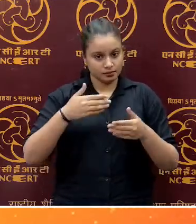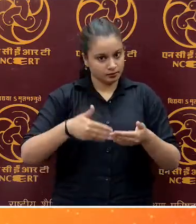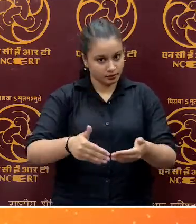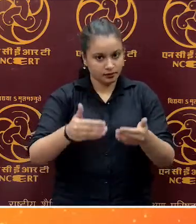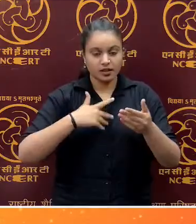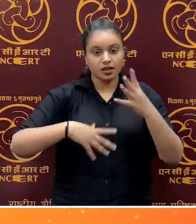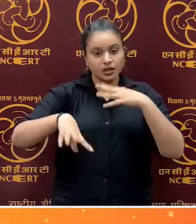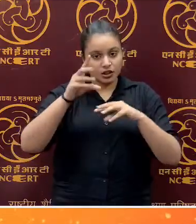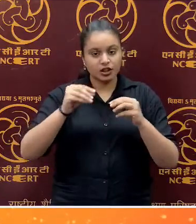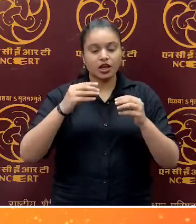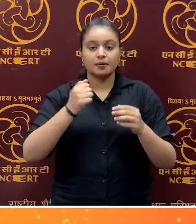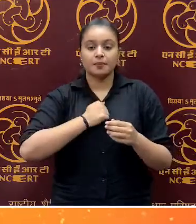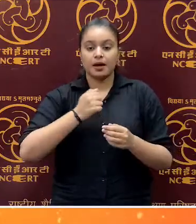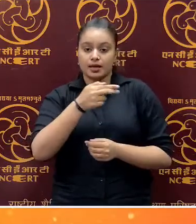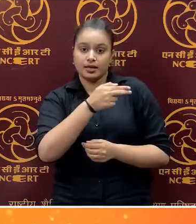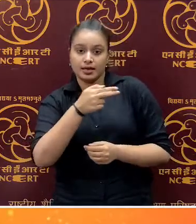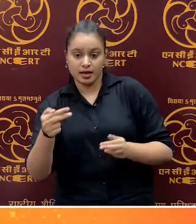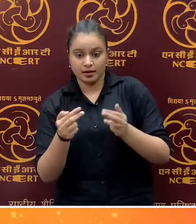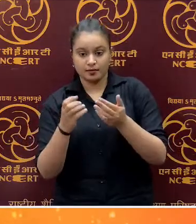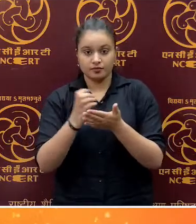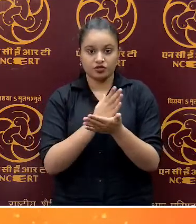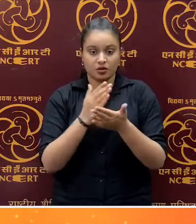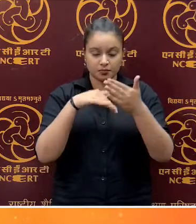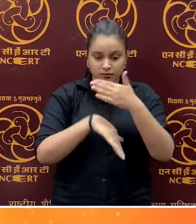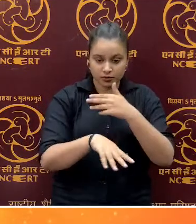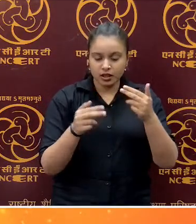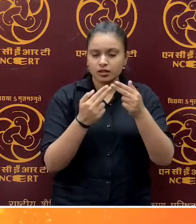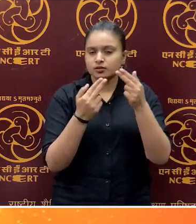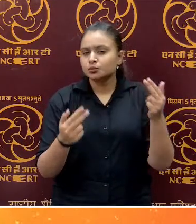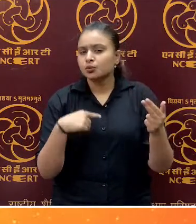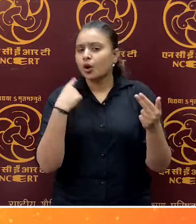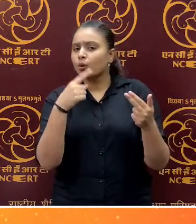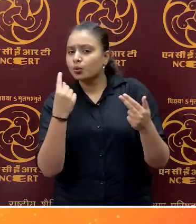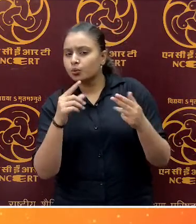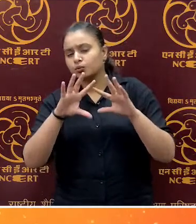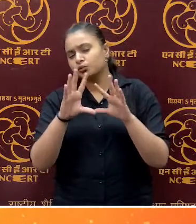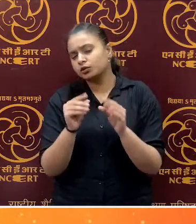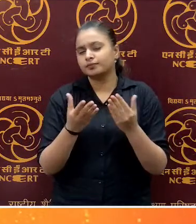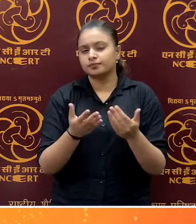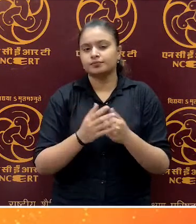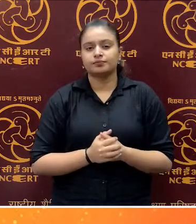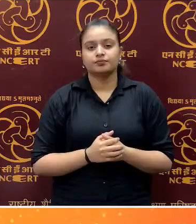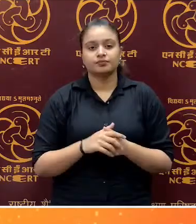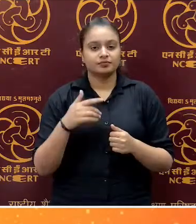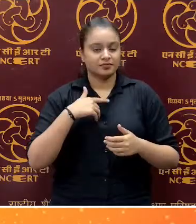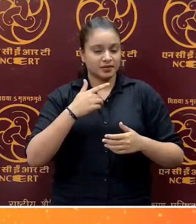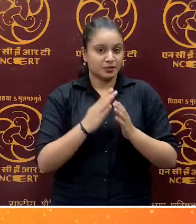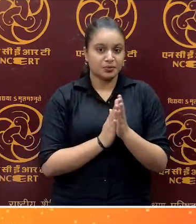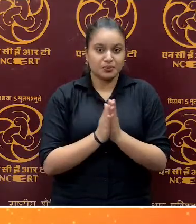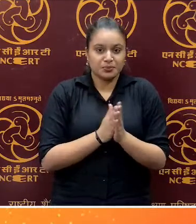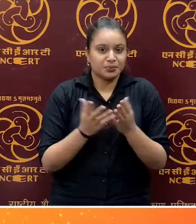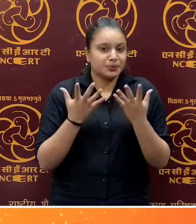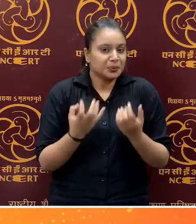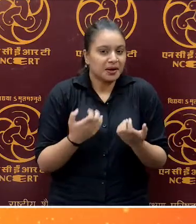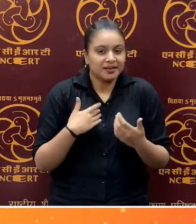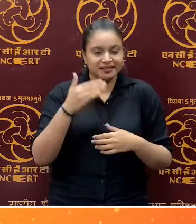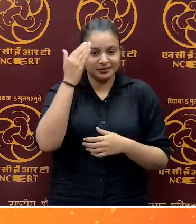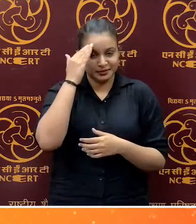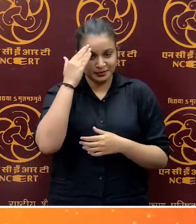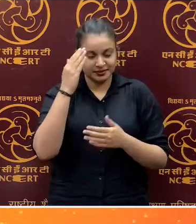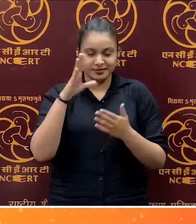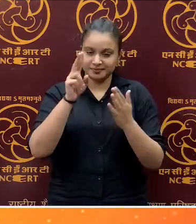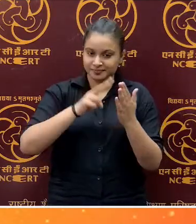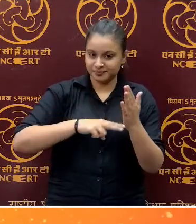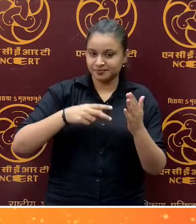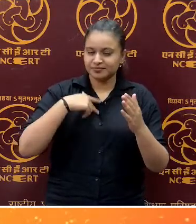नेम चैप्टर में क्या है और किसके बारे में है ये कहानी. Yes, you must spill the beans now because I'm really curious to learn about it. All right. So as you can